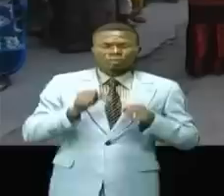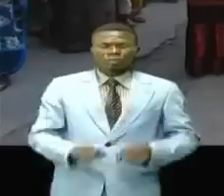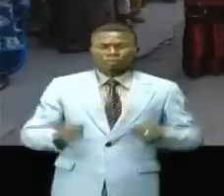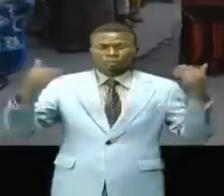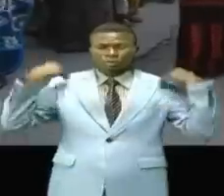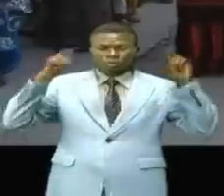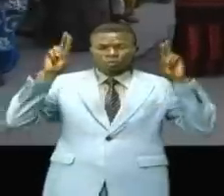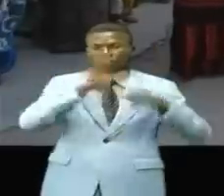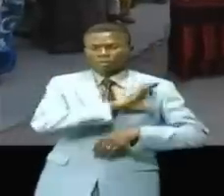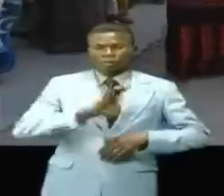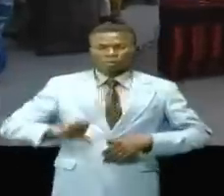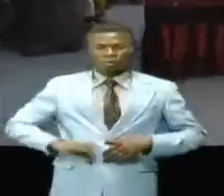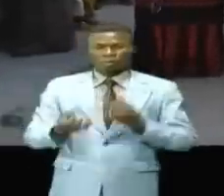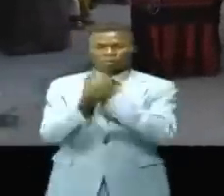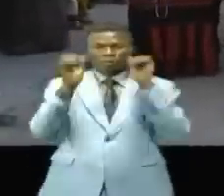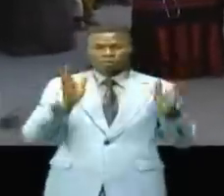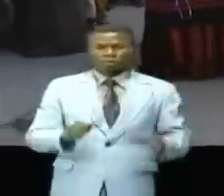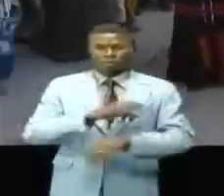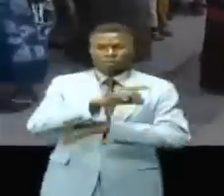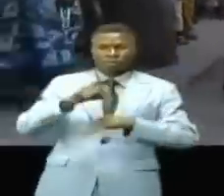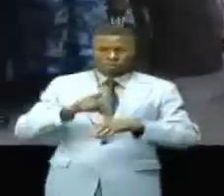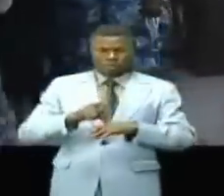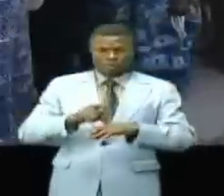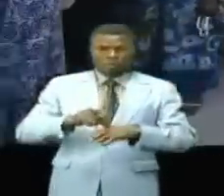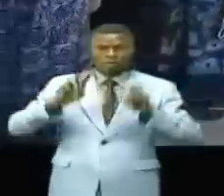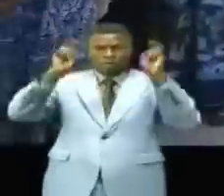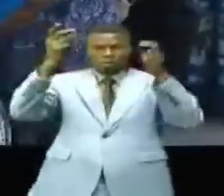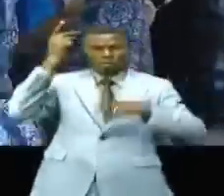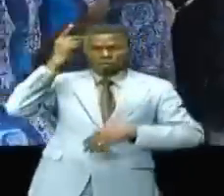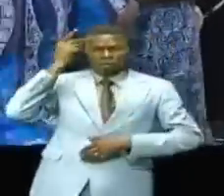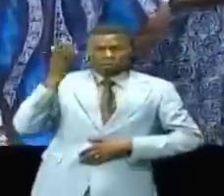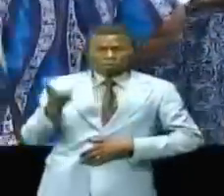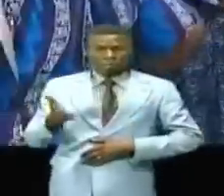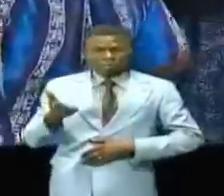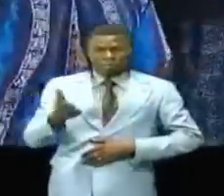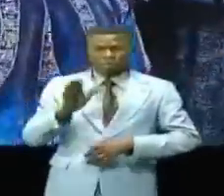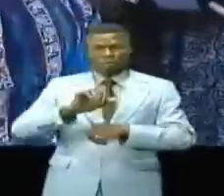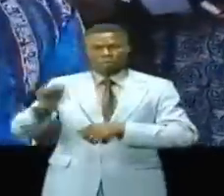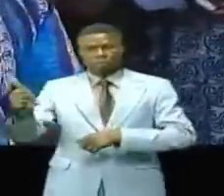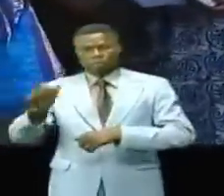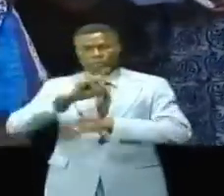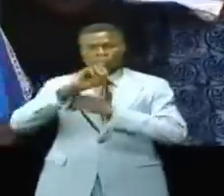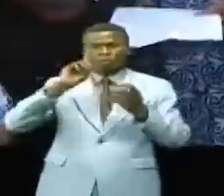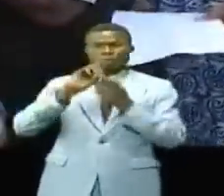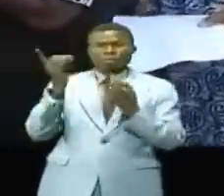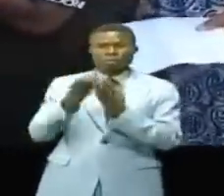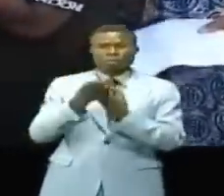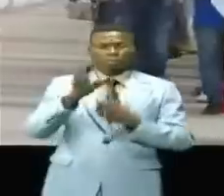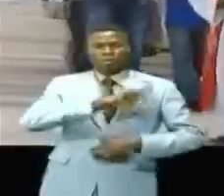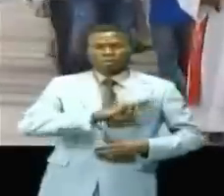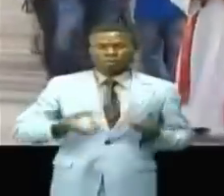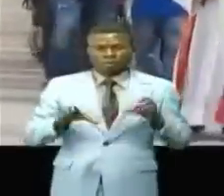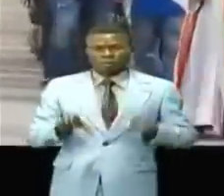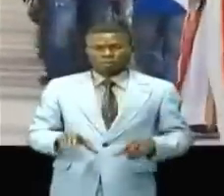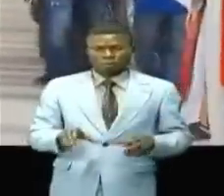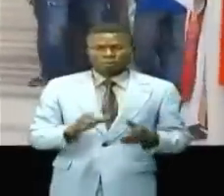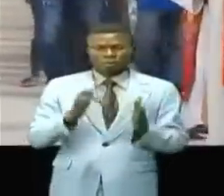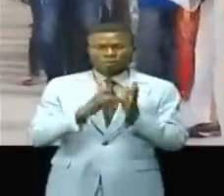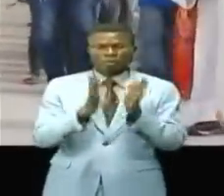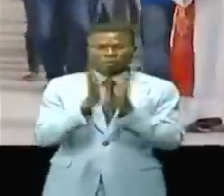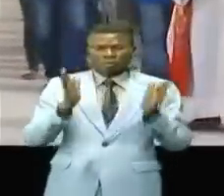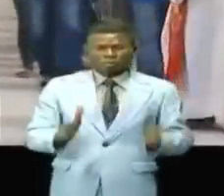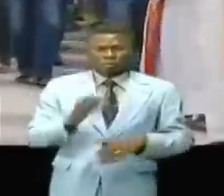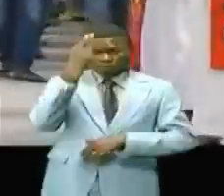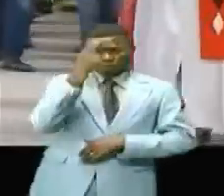notre Sauveur. À travers les paroisses de l'archidiocèse de la ville province Kinshasa et d'autres diocèses en République démocratique du Congo, les chrétiens